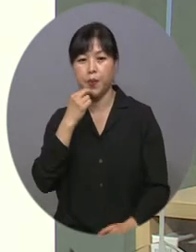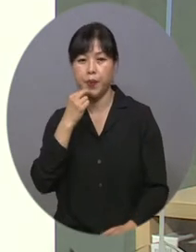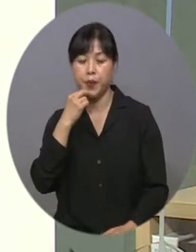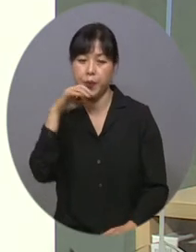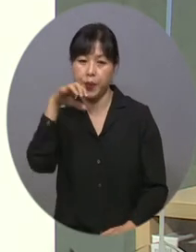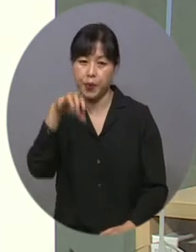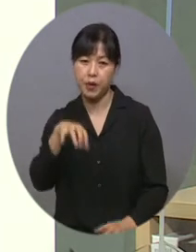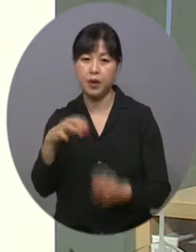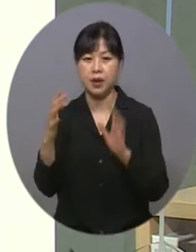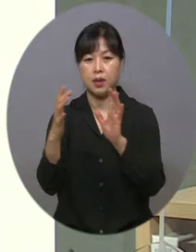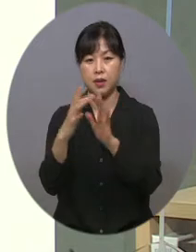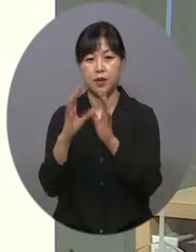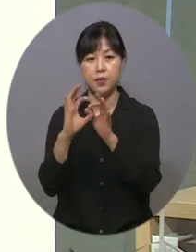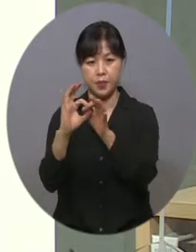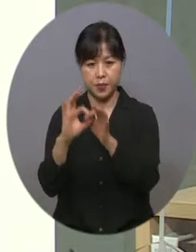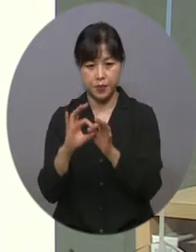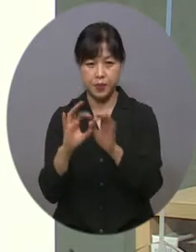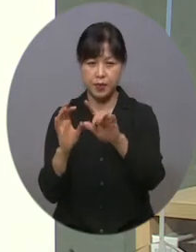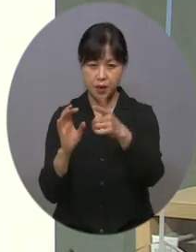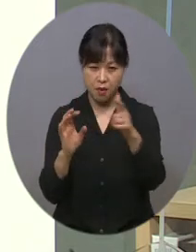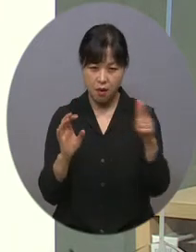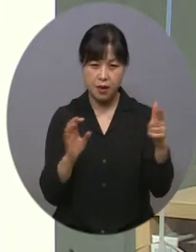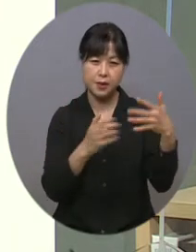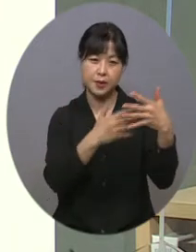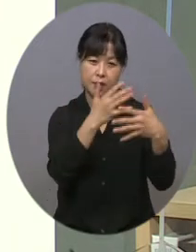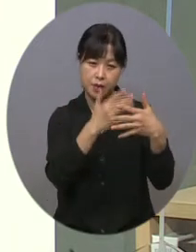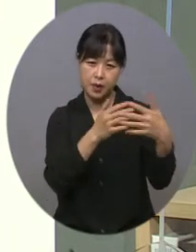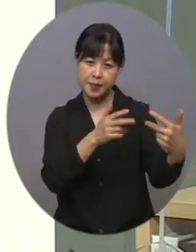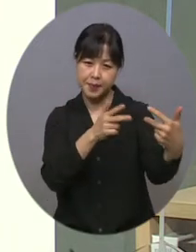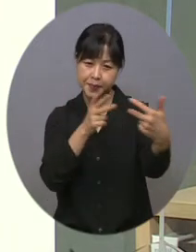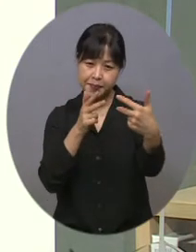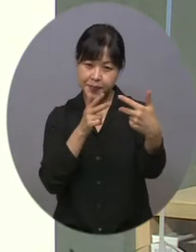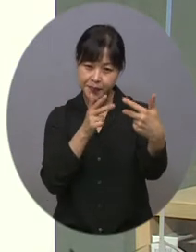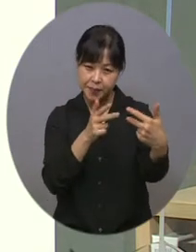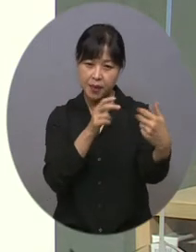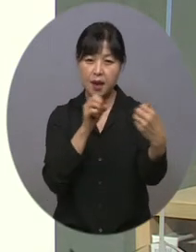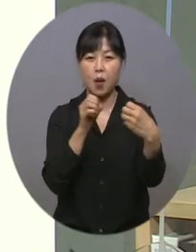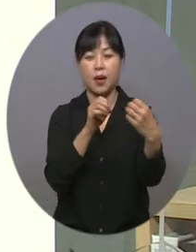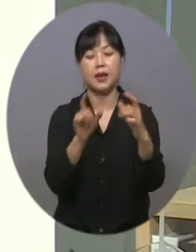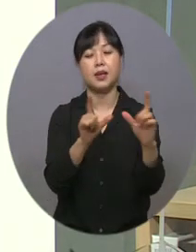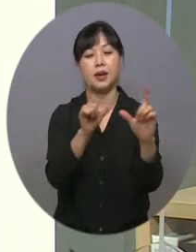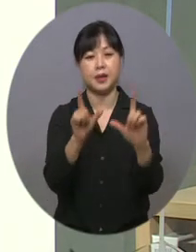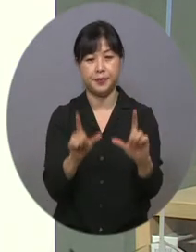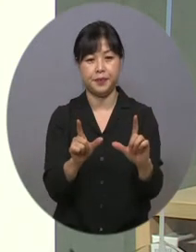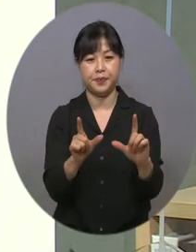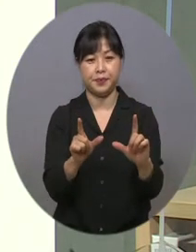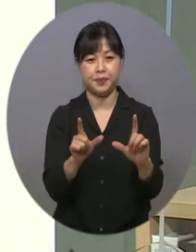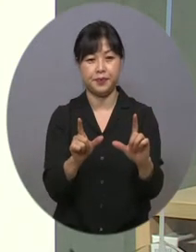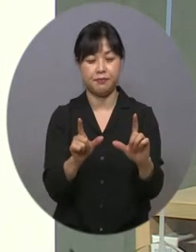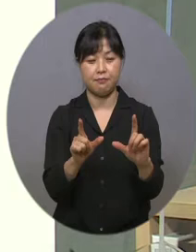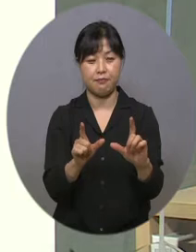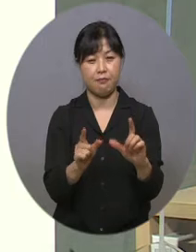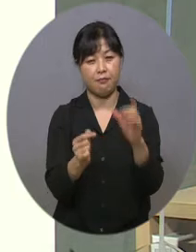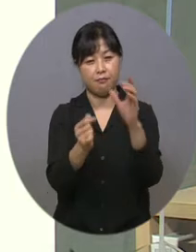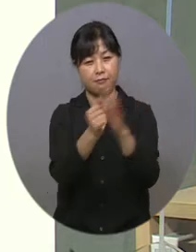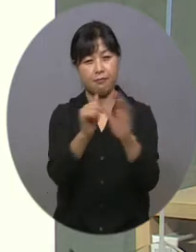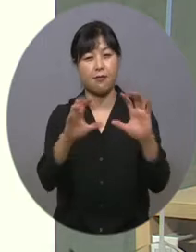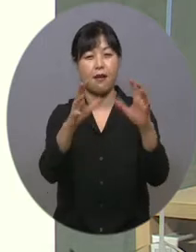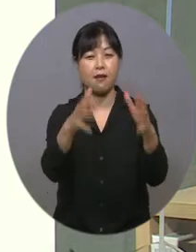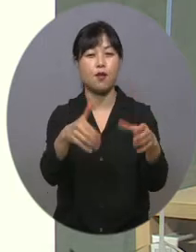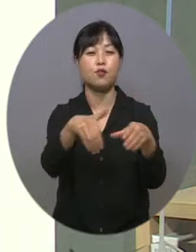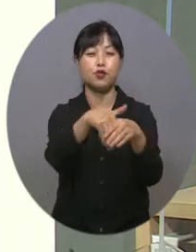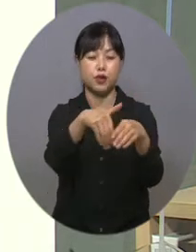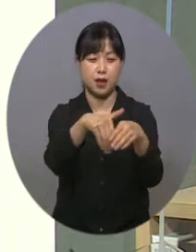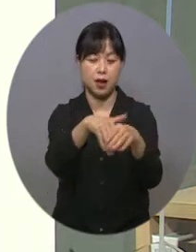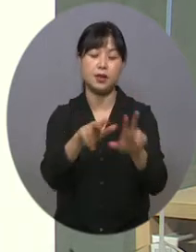인터넷을 통하거나 각종 매체를 통해서 서로 대화를 하면서 살아야 하는 이상스러운 세계